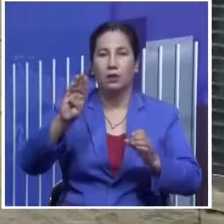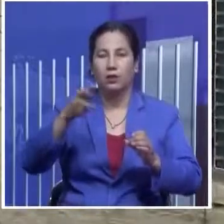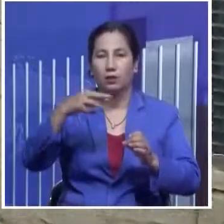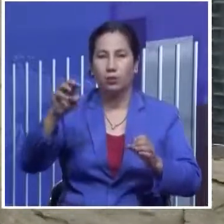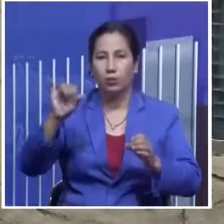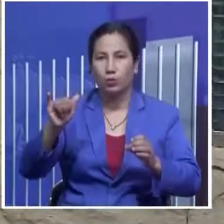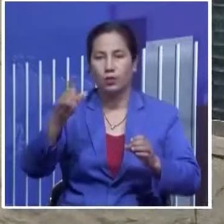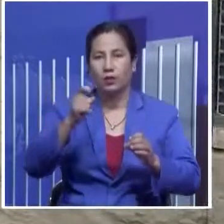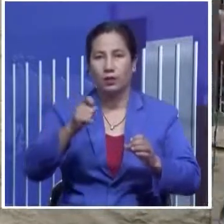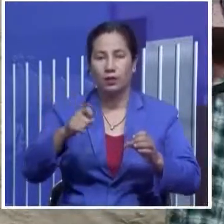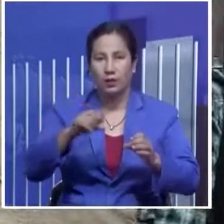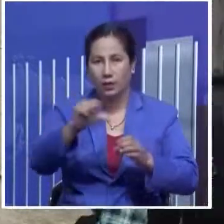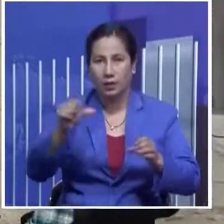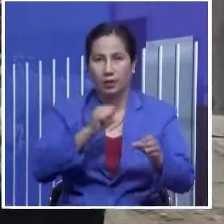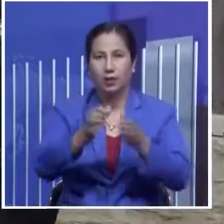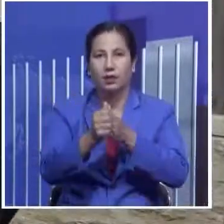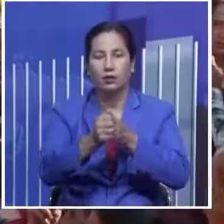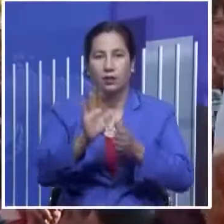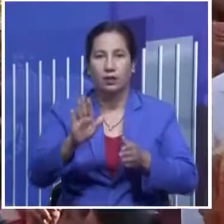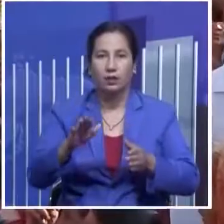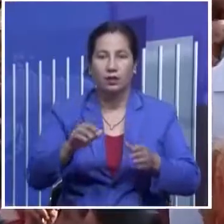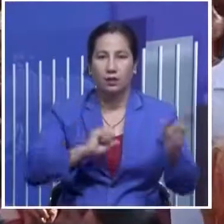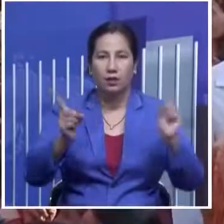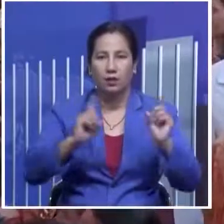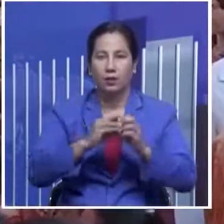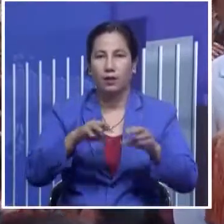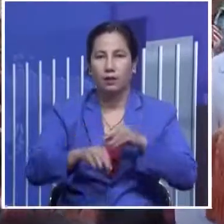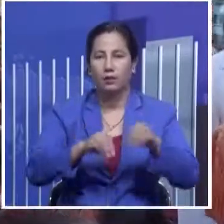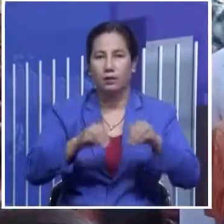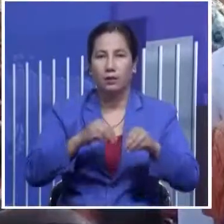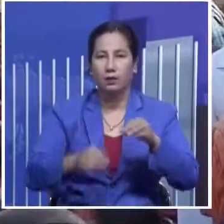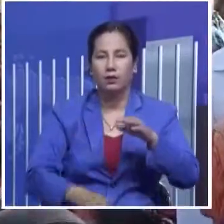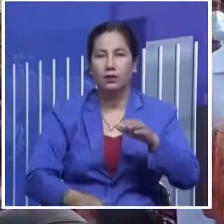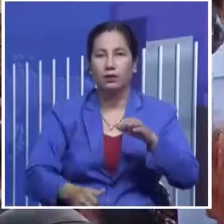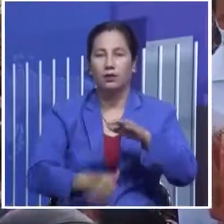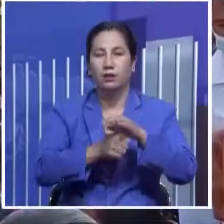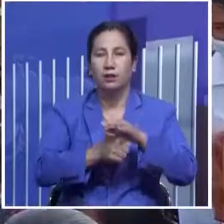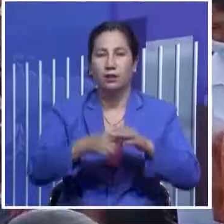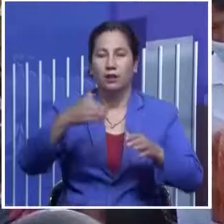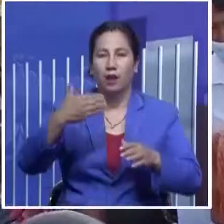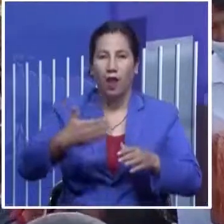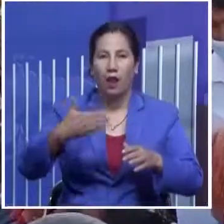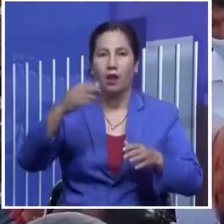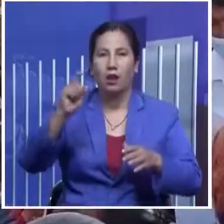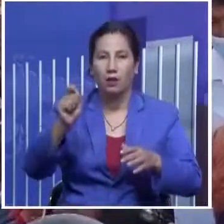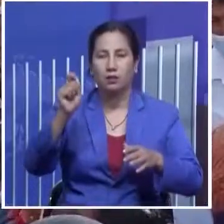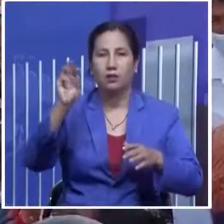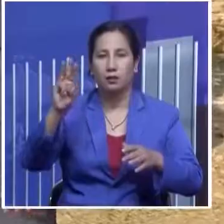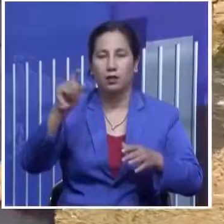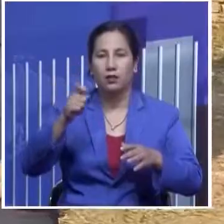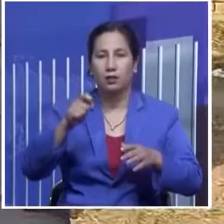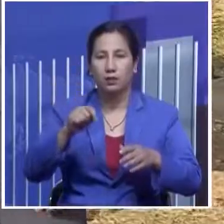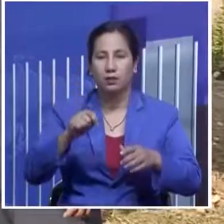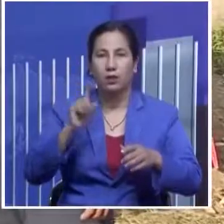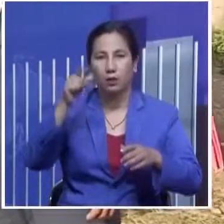पालिकामा जनप्रतिनिधि चुनिएका छन्। बुढीगङ्गा नगरपालिकाका निर्वाचन अधिकृत लक्ष्मण बहादुर कठायतका अनुसार भोलि हुने